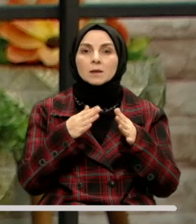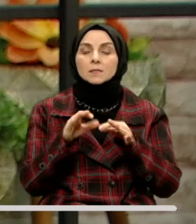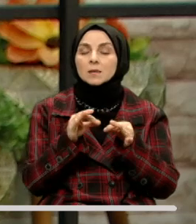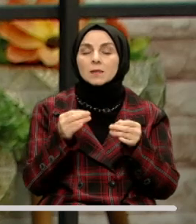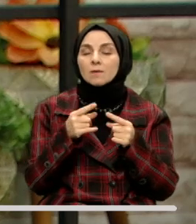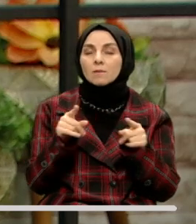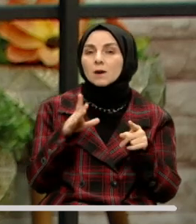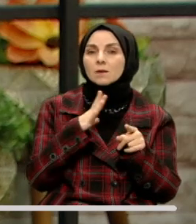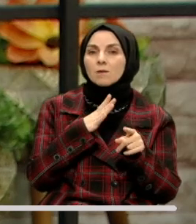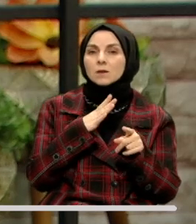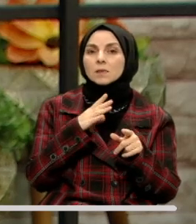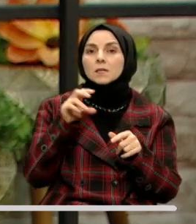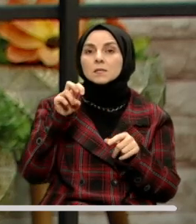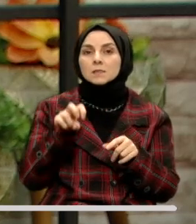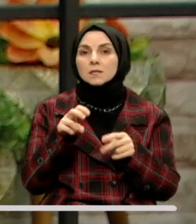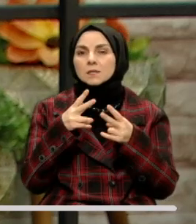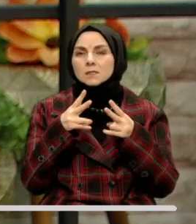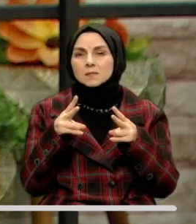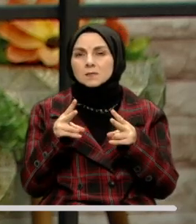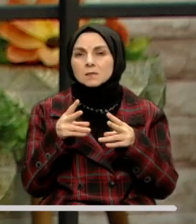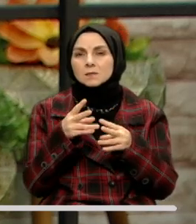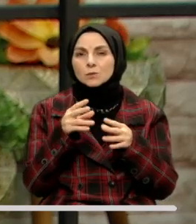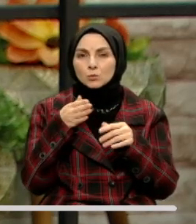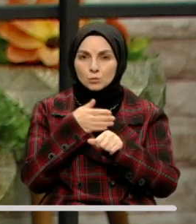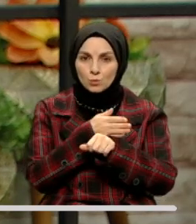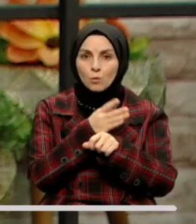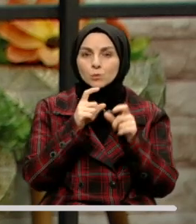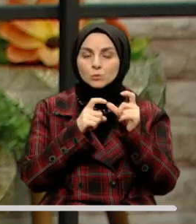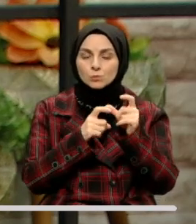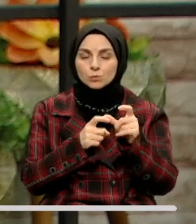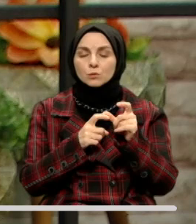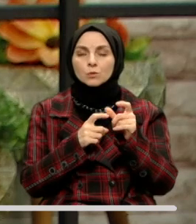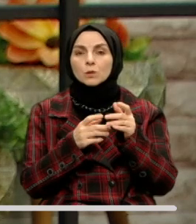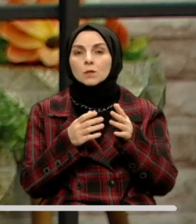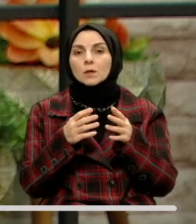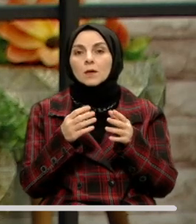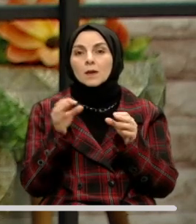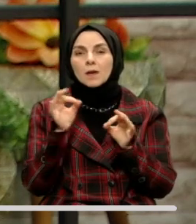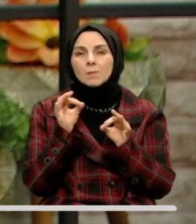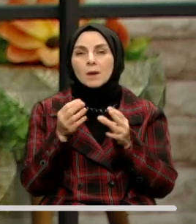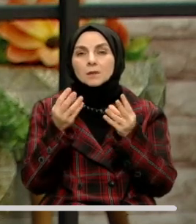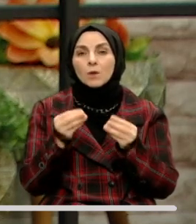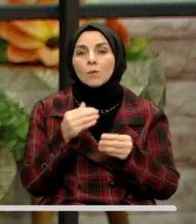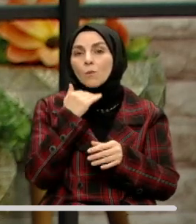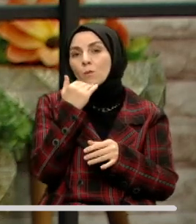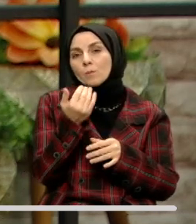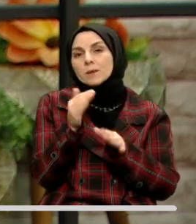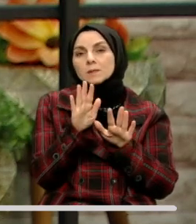Birden 8 net, 10 net çıkaramayız, artıramayız. Ama bilinçli küçük adımlarla yapılan